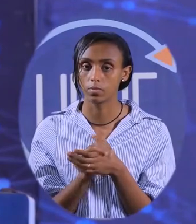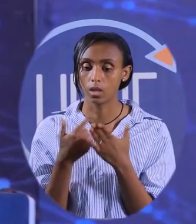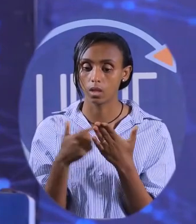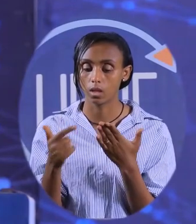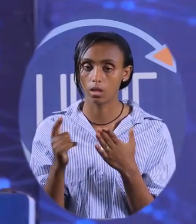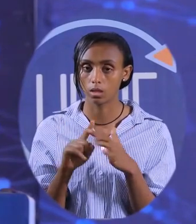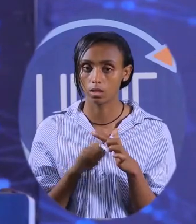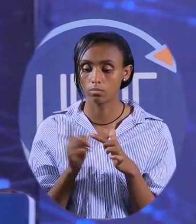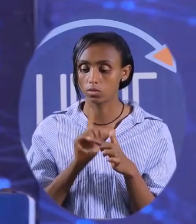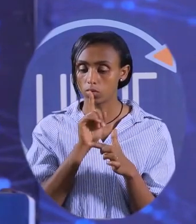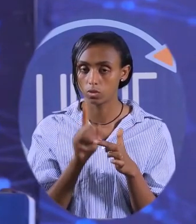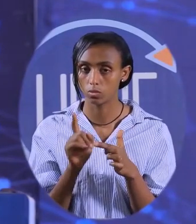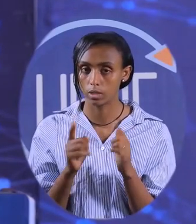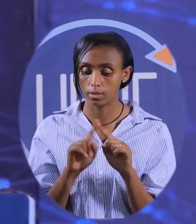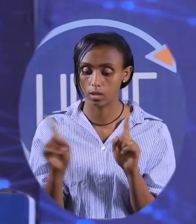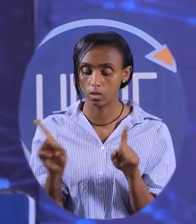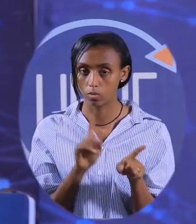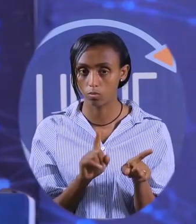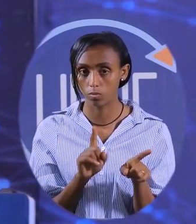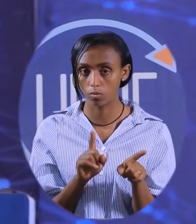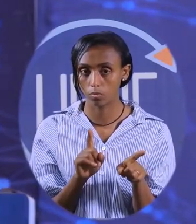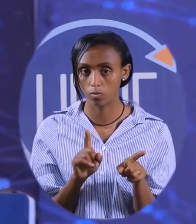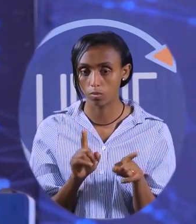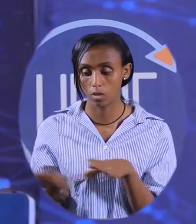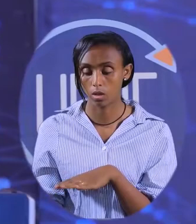ይሄ እንግዲህ ምንድን ነው በተለይ